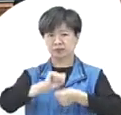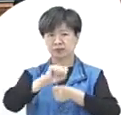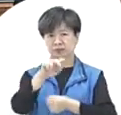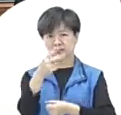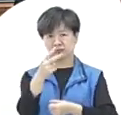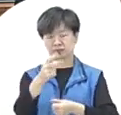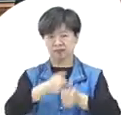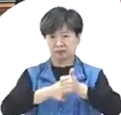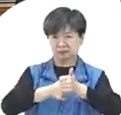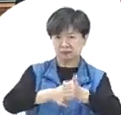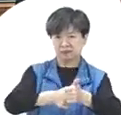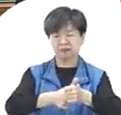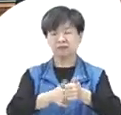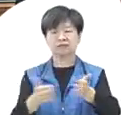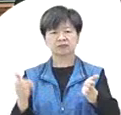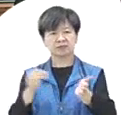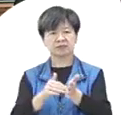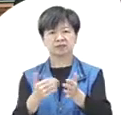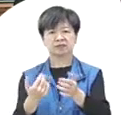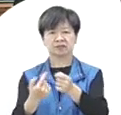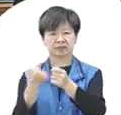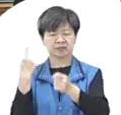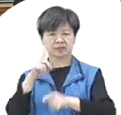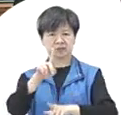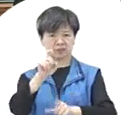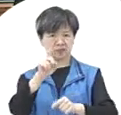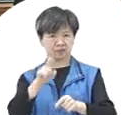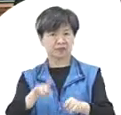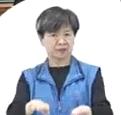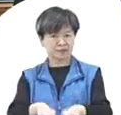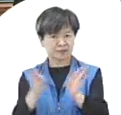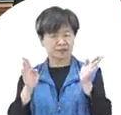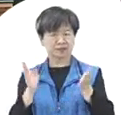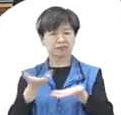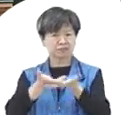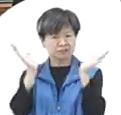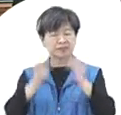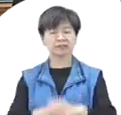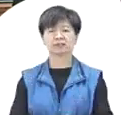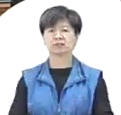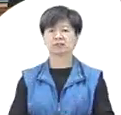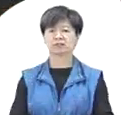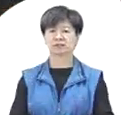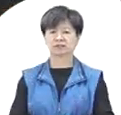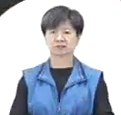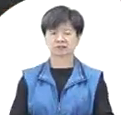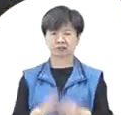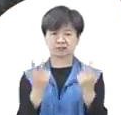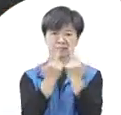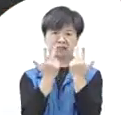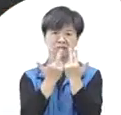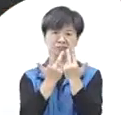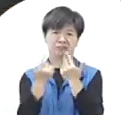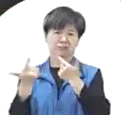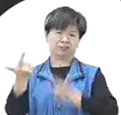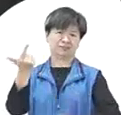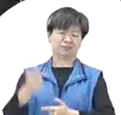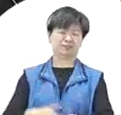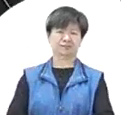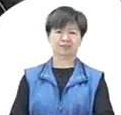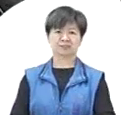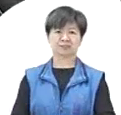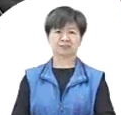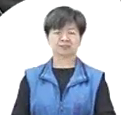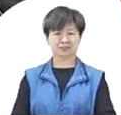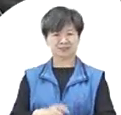追溯到去年的11月来开始发放哦。可是我们新北市已经慢人一步了，因为我们预计增